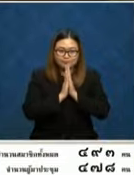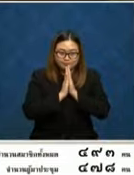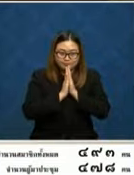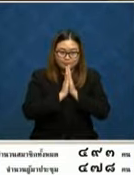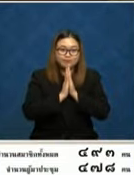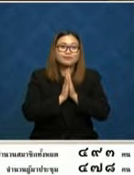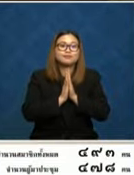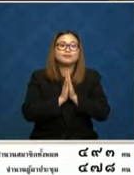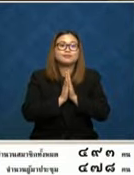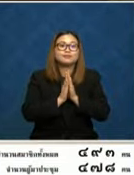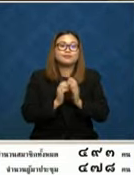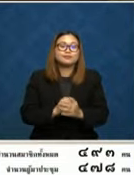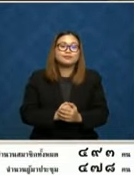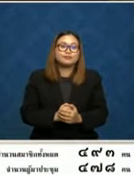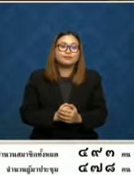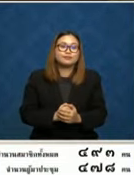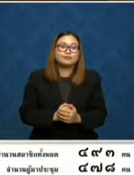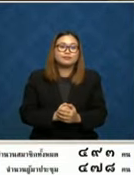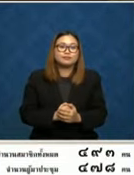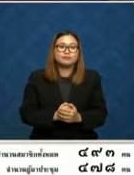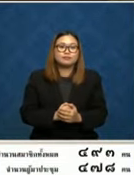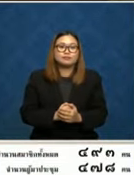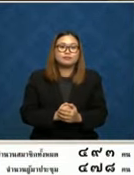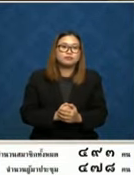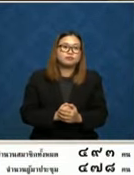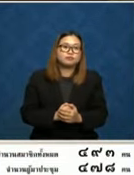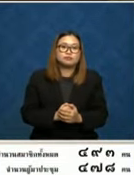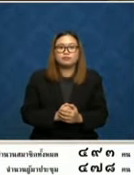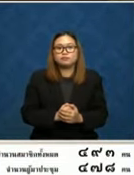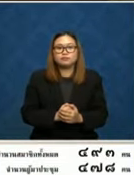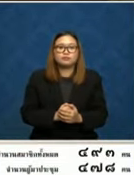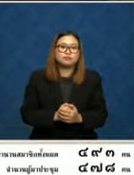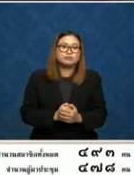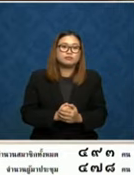ต่อไปก็เชิญคุณณัฐพลโตวิจักชัยคุณครับ